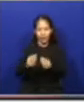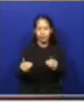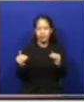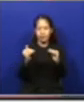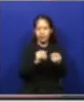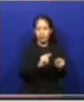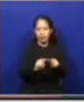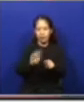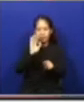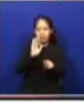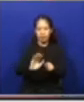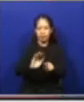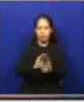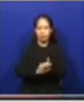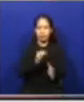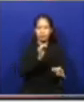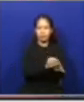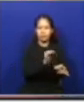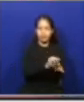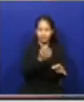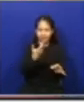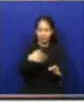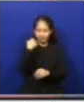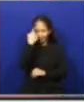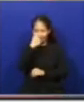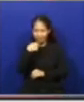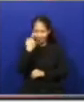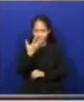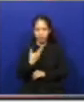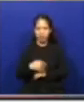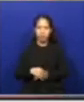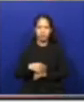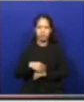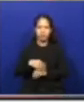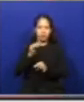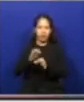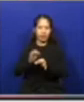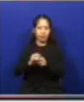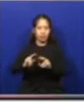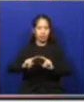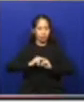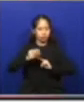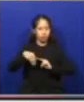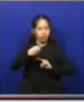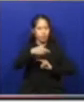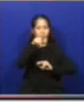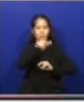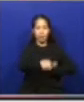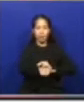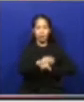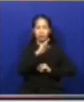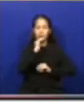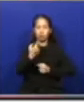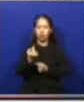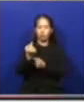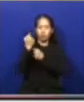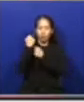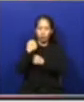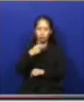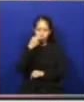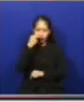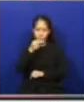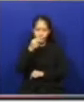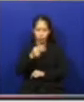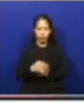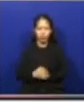งินและลูกค้าชั้นดีของธนาคารเอกชนเป็นหลักเท่านั้นพอเรากลับไปดูหมายเหตุของหลังประกาศน